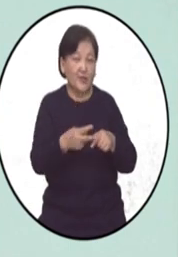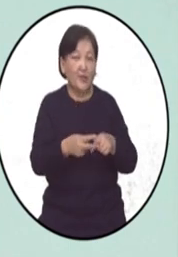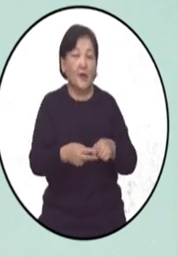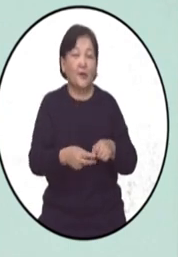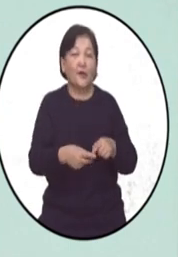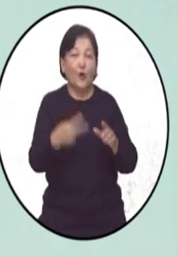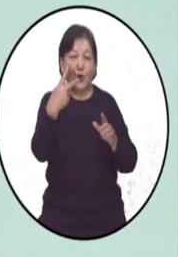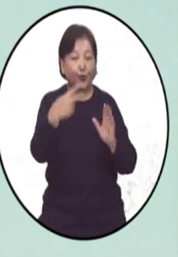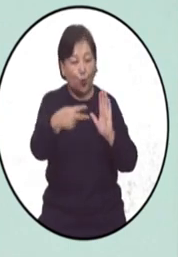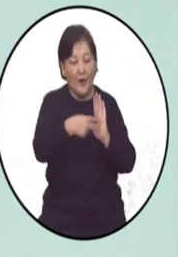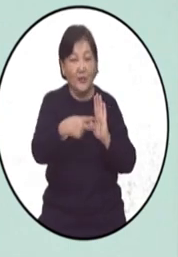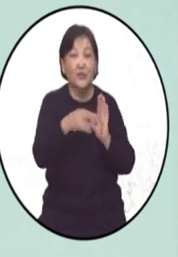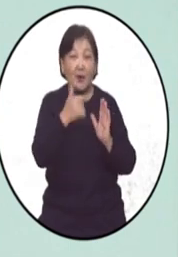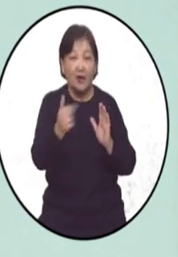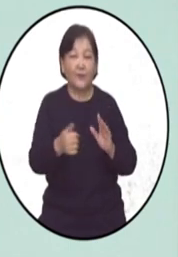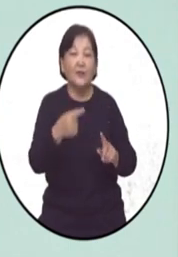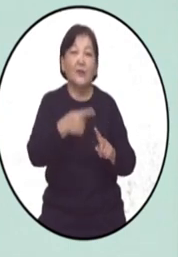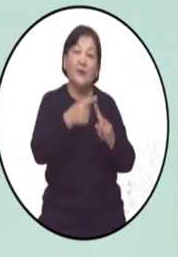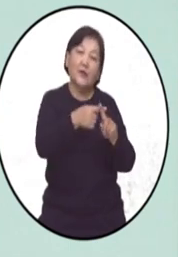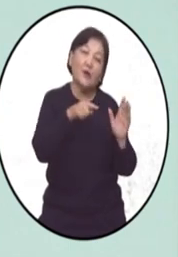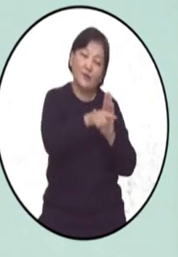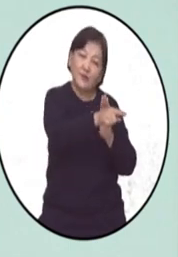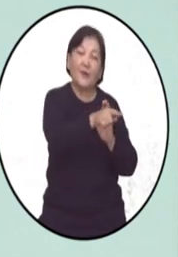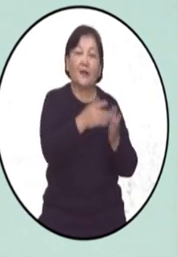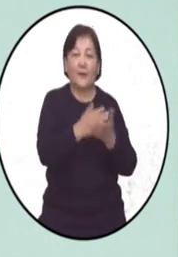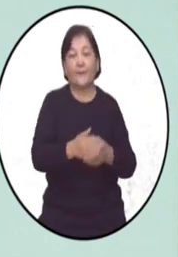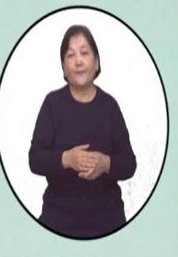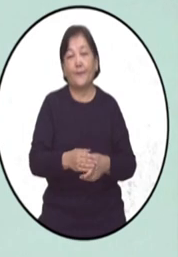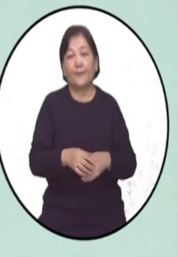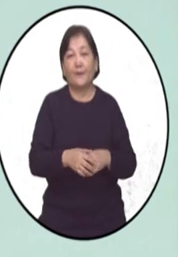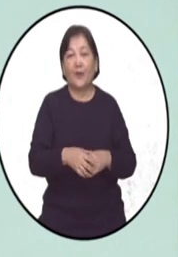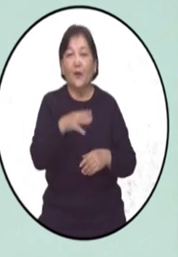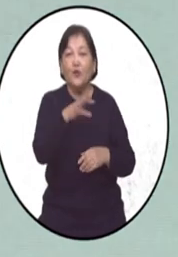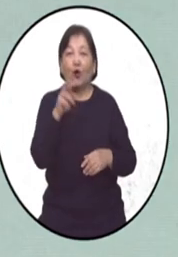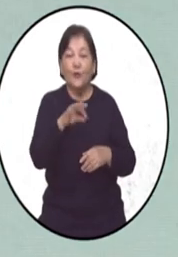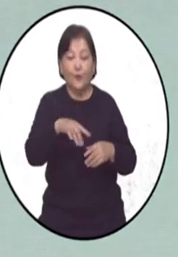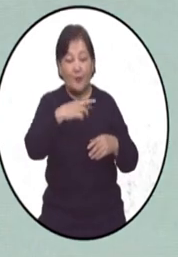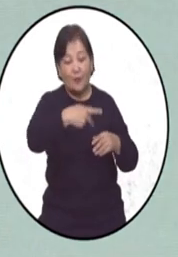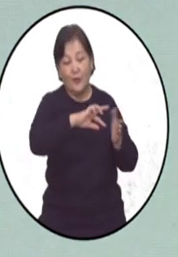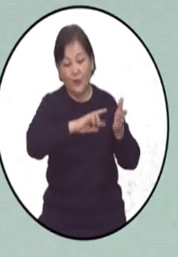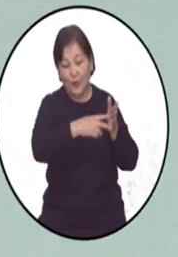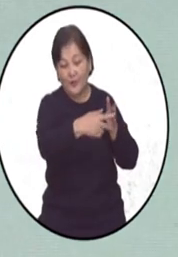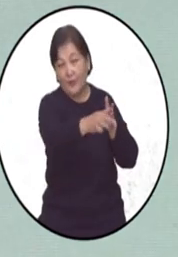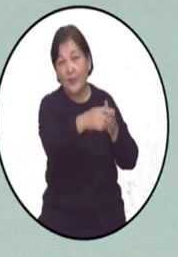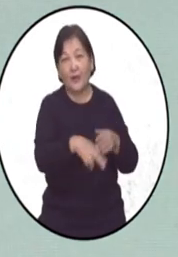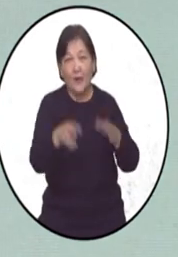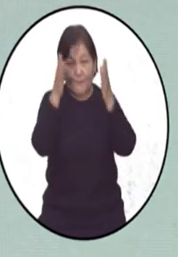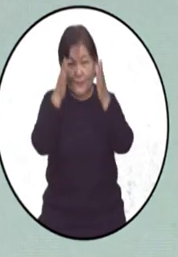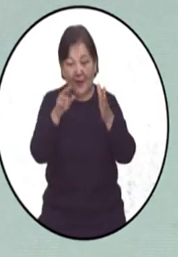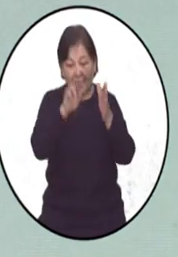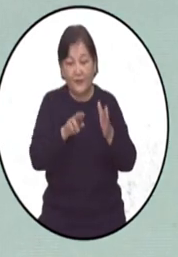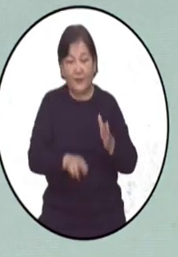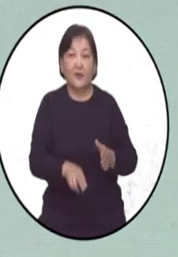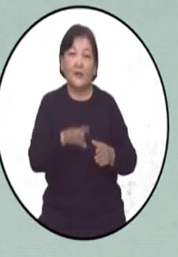нэмээд яваад энэ аргаар бодсон байна. За энэ бол нөгөө тоолор маань гүйж байгаа давтал параметртай давталтаар хийсэн